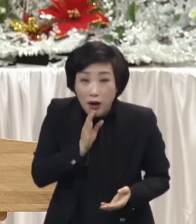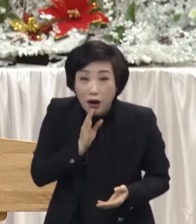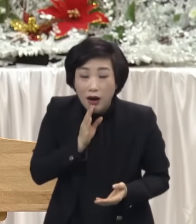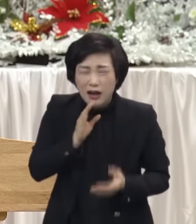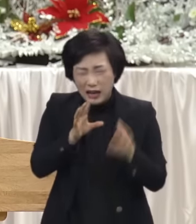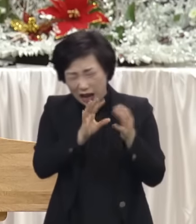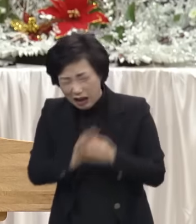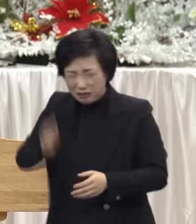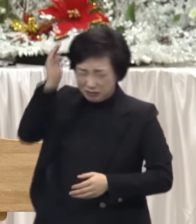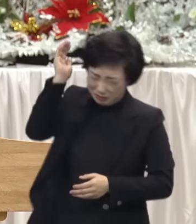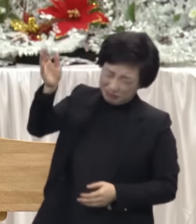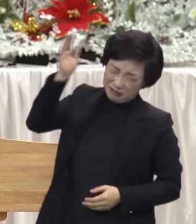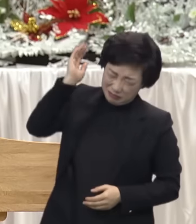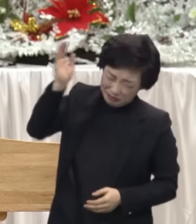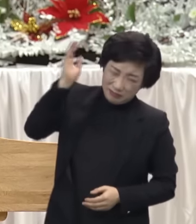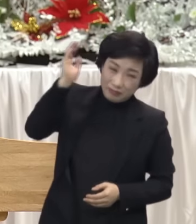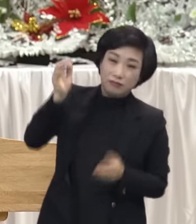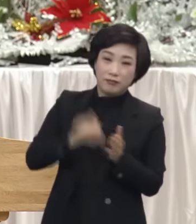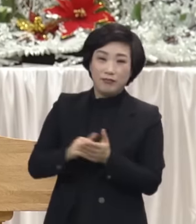그렇게 말했는데도